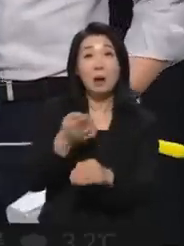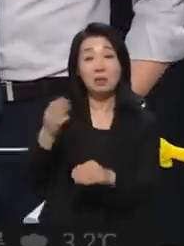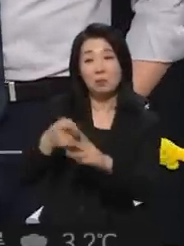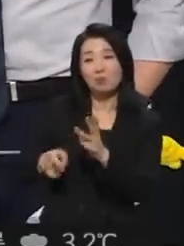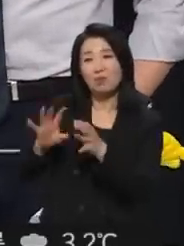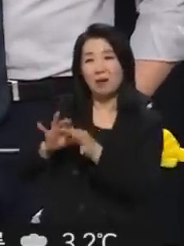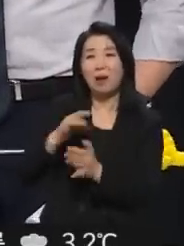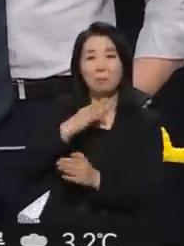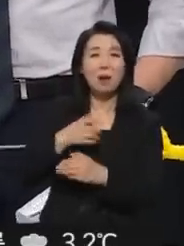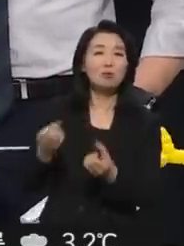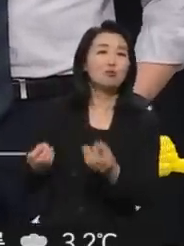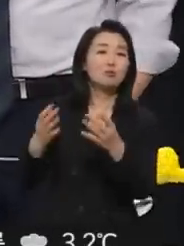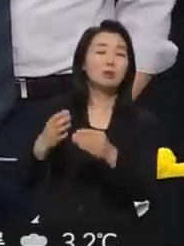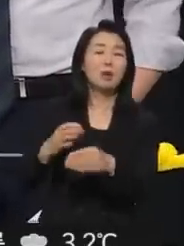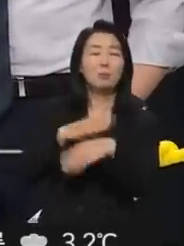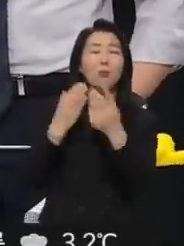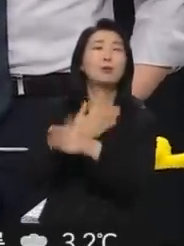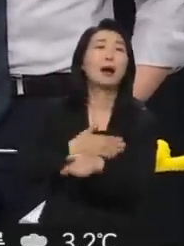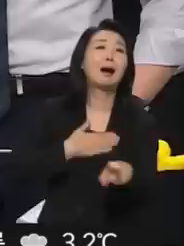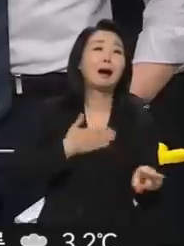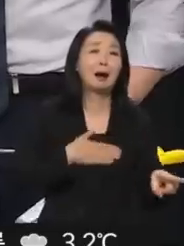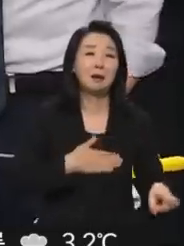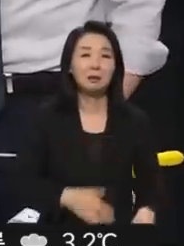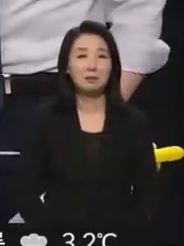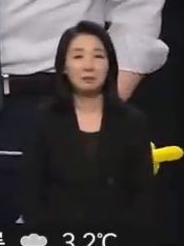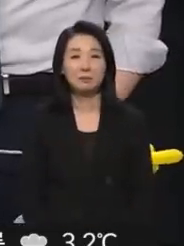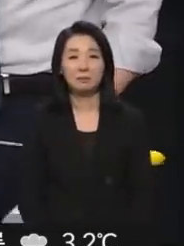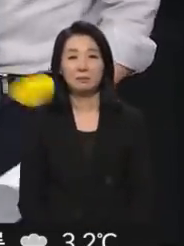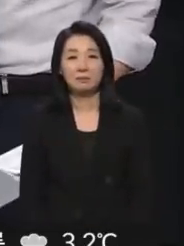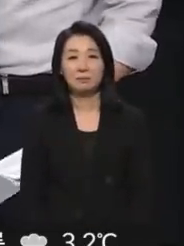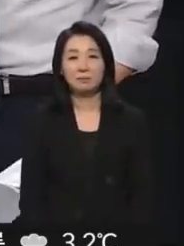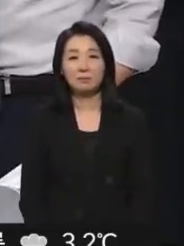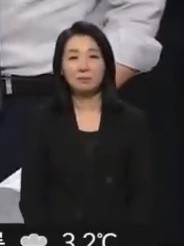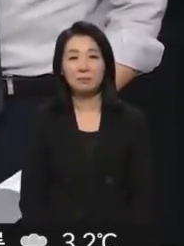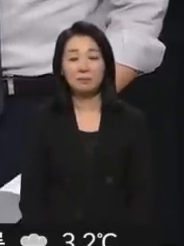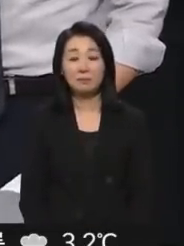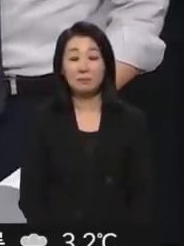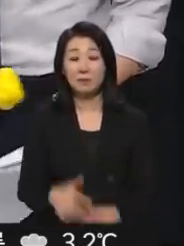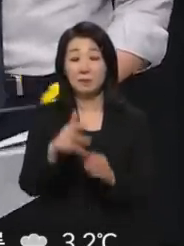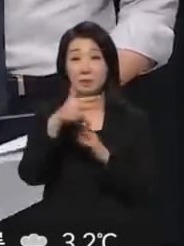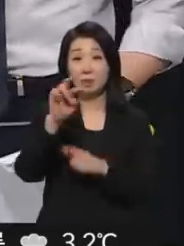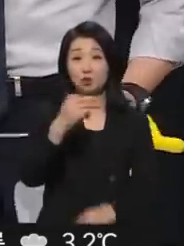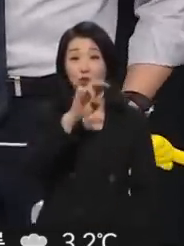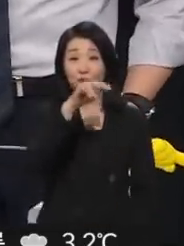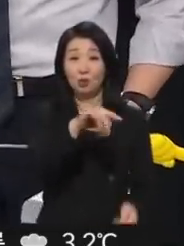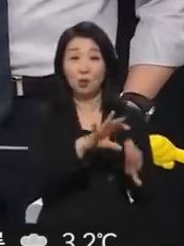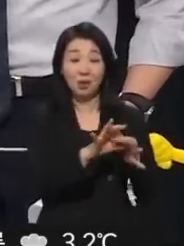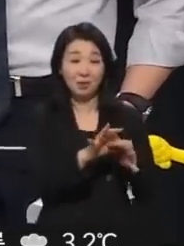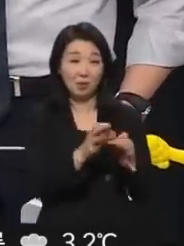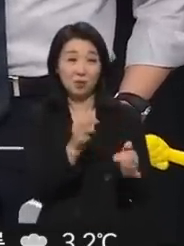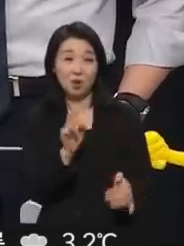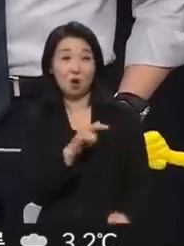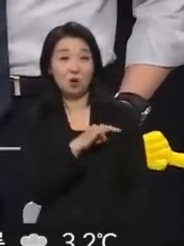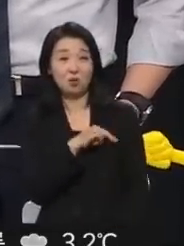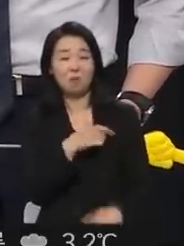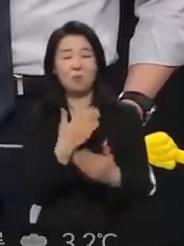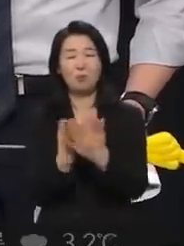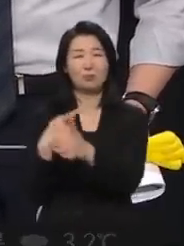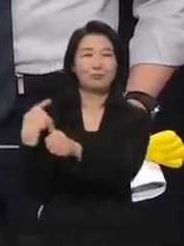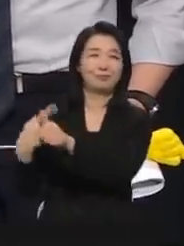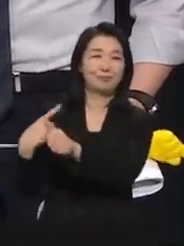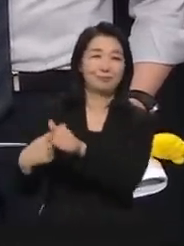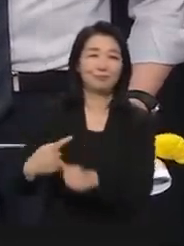윤핵관만의 축제라는 것을 모르는 사람은 없다고 쏘아붙였는데요. 또 다른 친 이준석계 허은하 의원도 비대위를 직격했습니다.